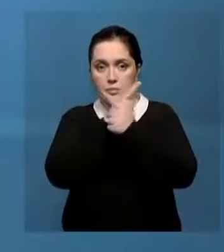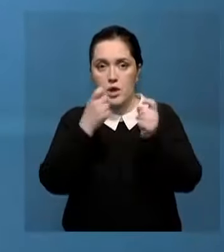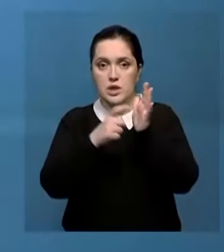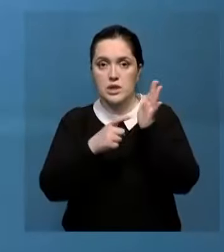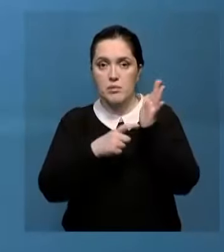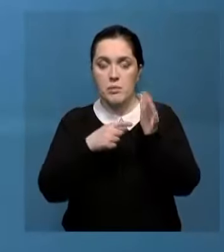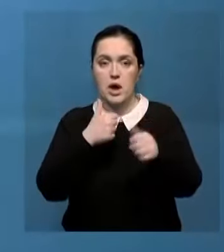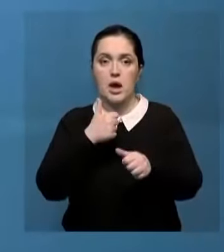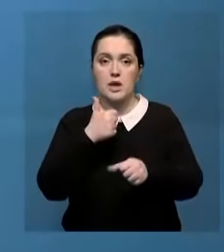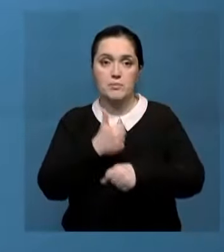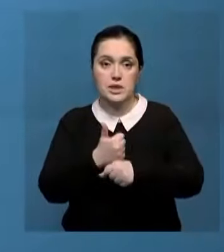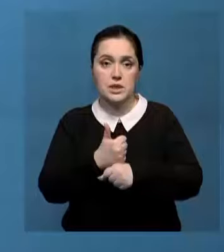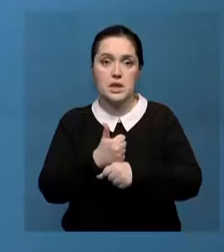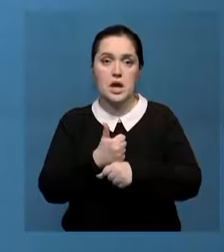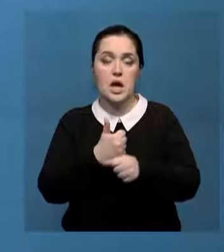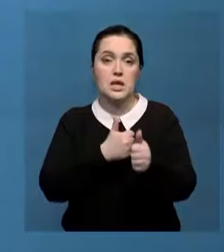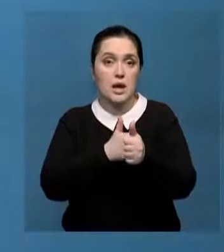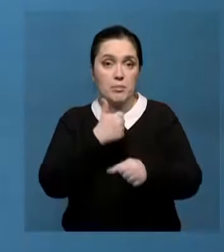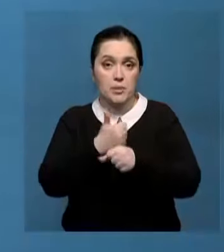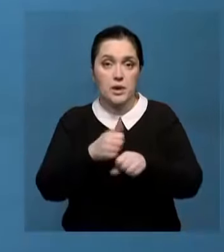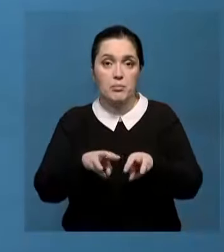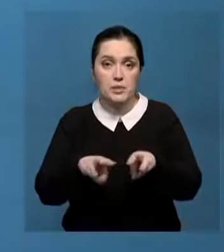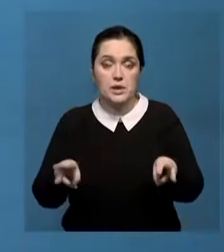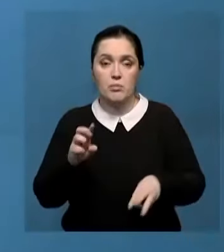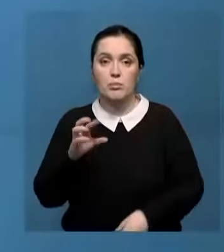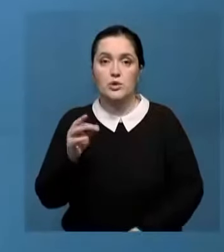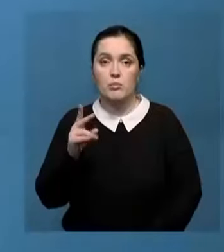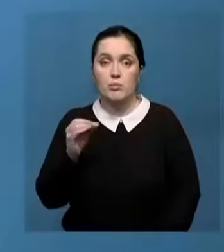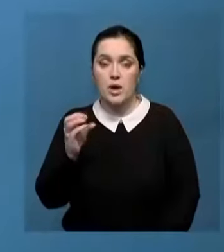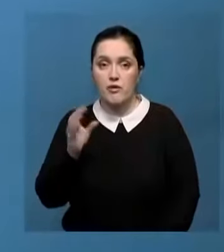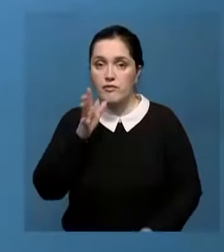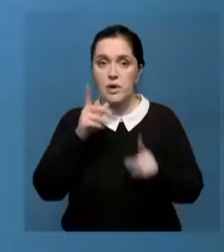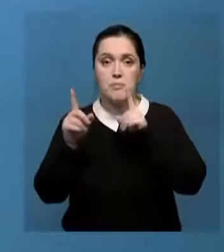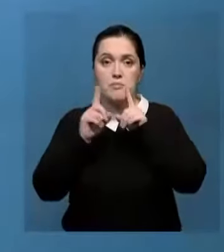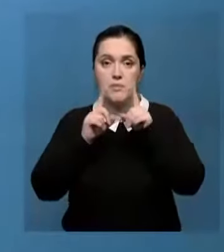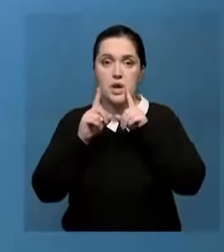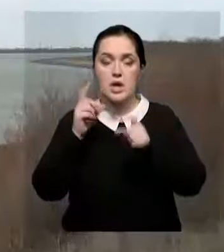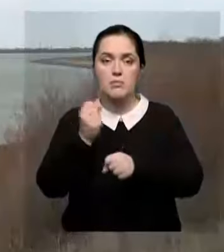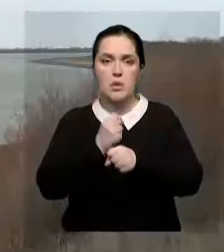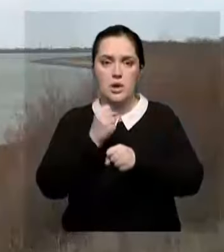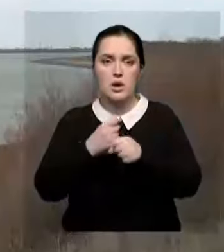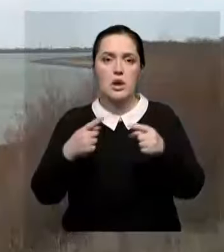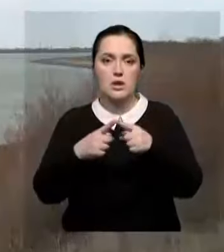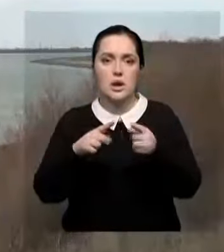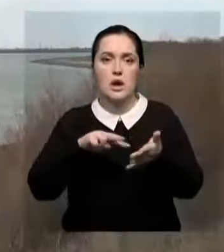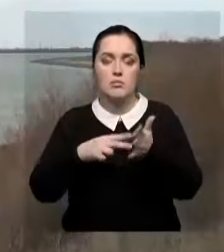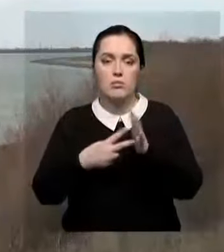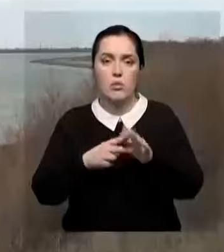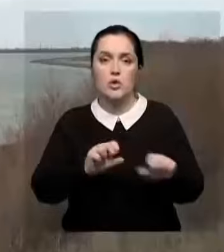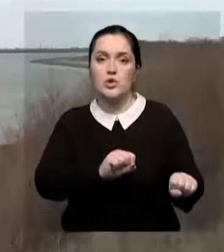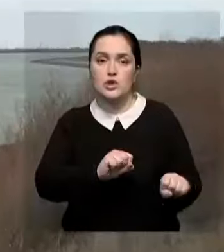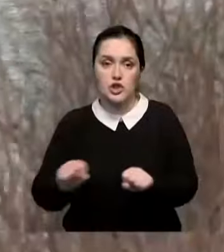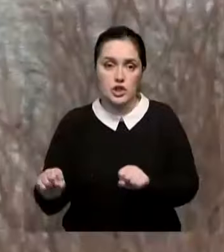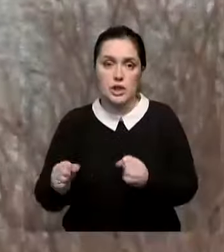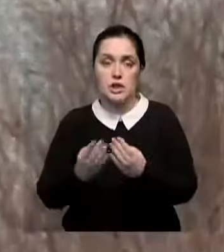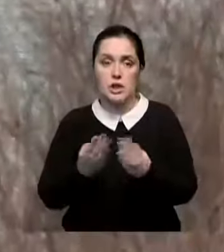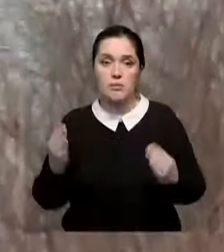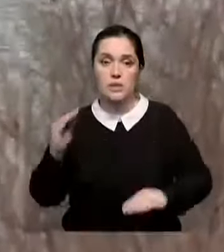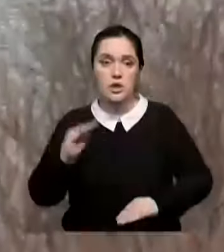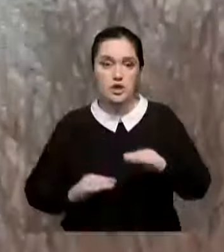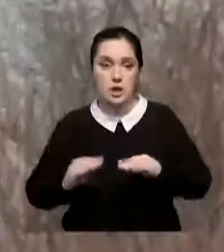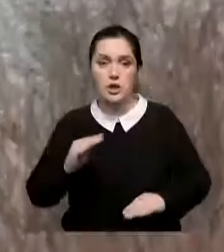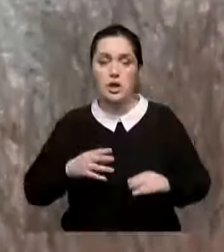Напомню, прогнозами поделился заместитель премьер-министра Канат Бузумбаев во время брифинга. Местные власти разрабатывают план по возведению защитных